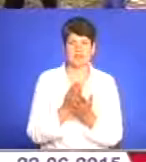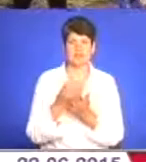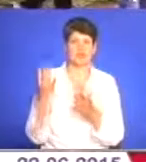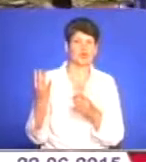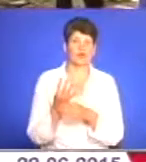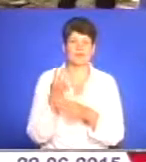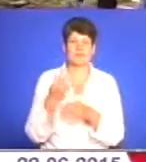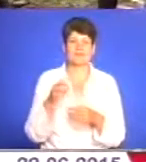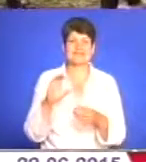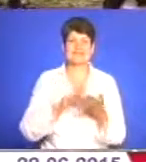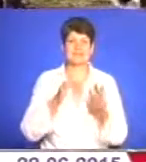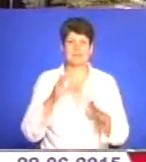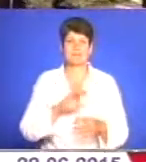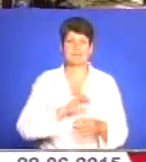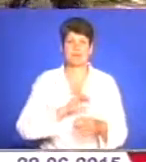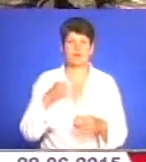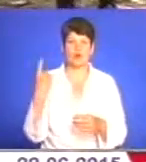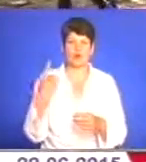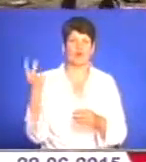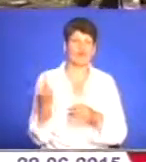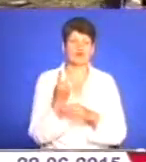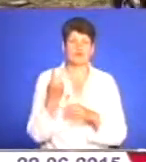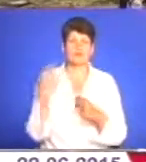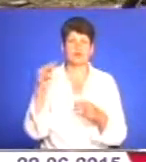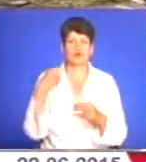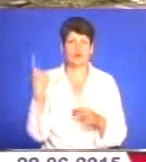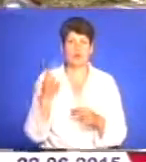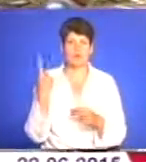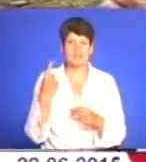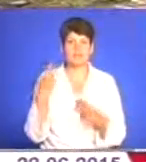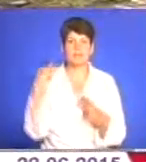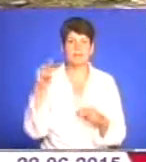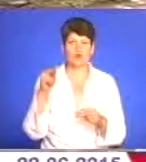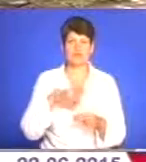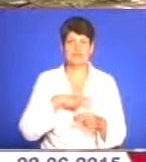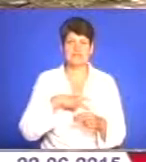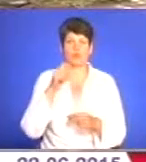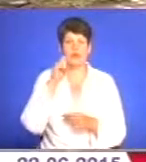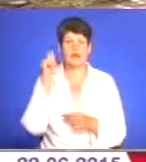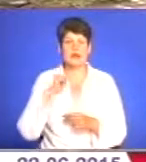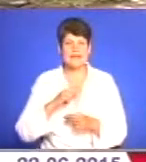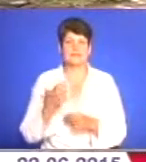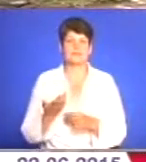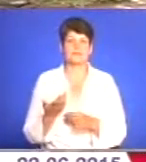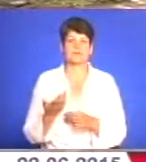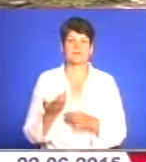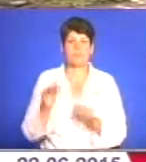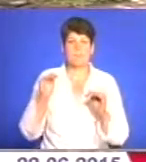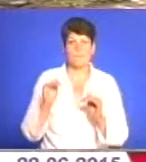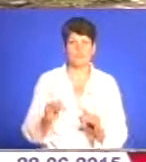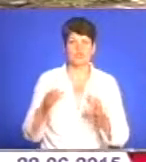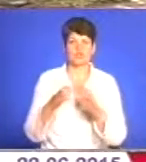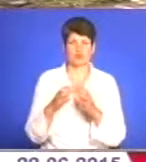4-разовим срібним призером області, 2-разовим чемпіоном області, чемпіоном призером України в молодшій